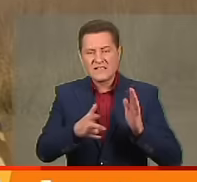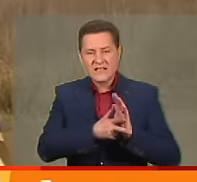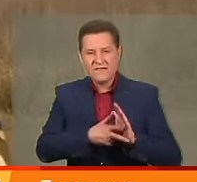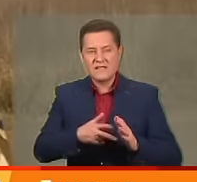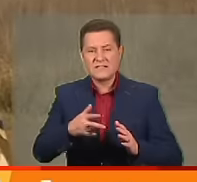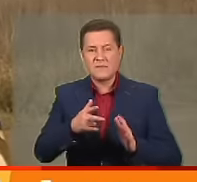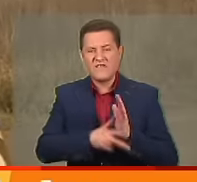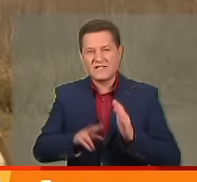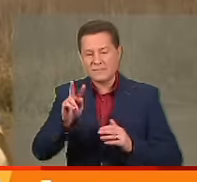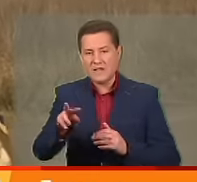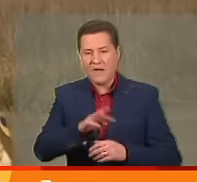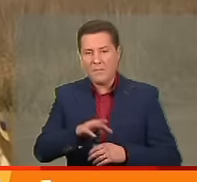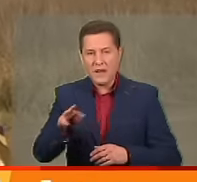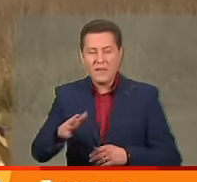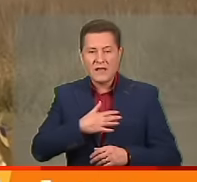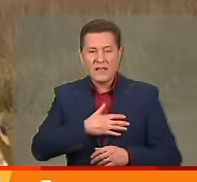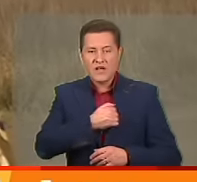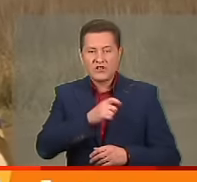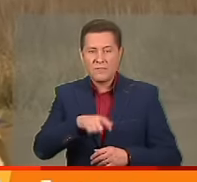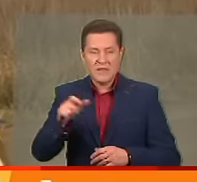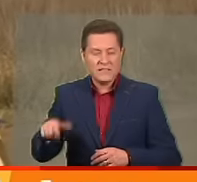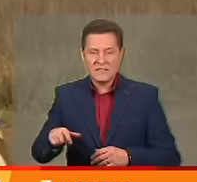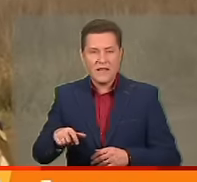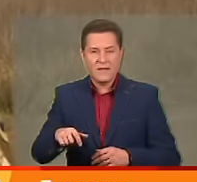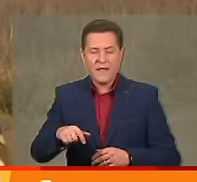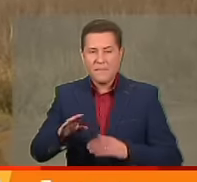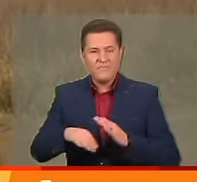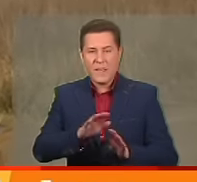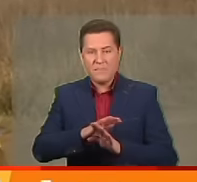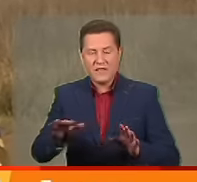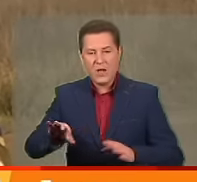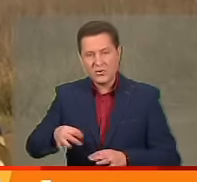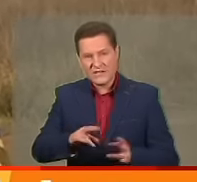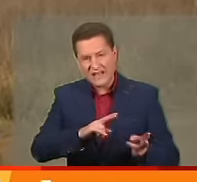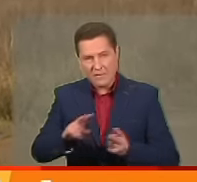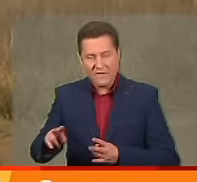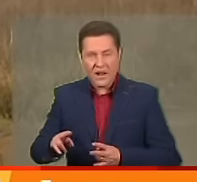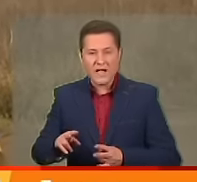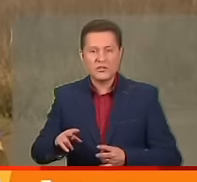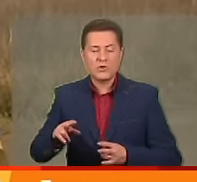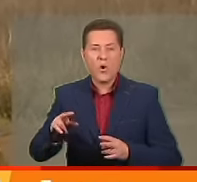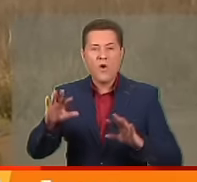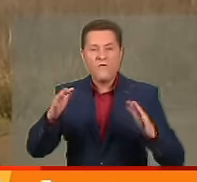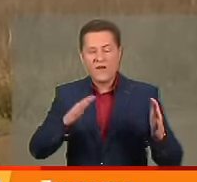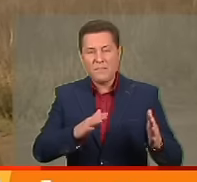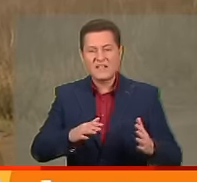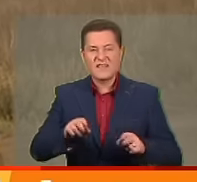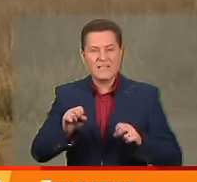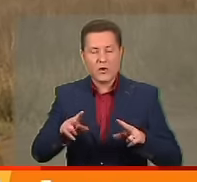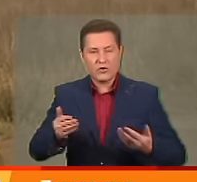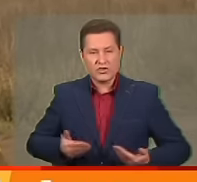мм. Наші бійці не піддаються на провокації, але ж в випадку загрози життю і